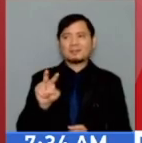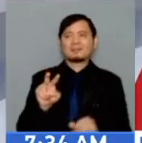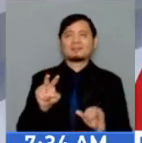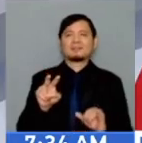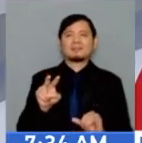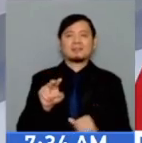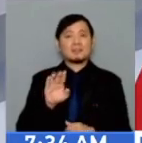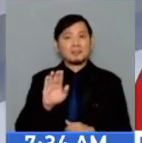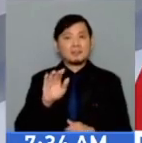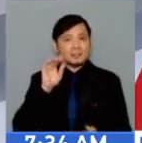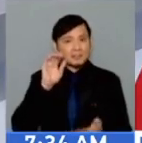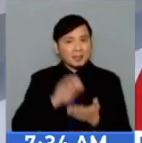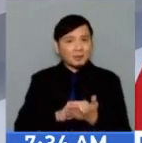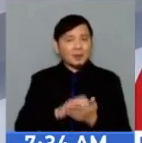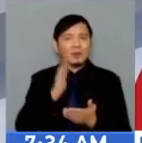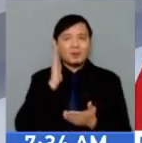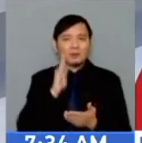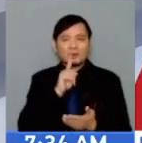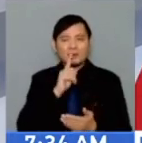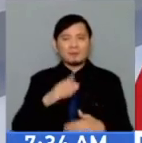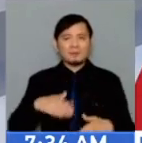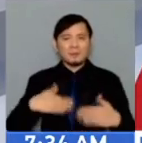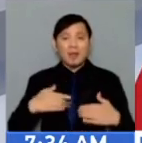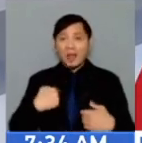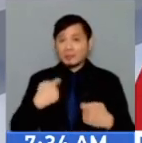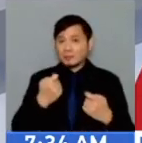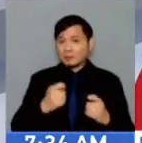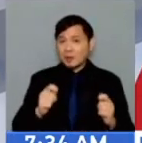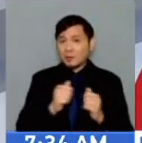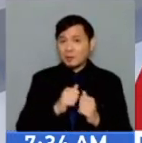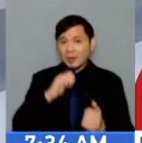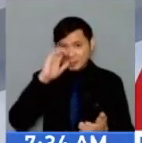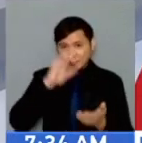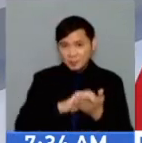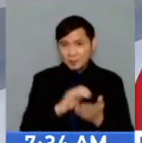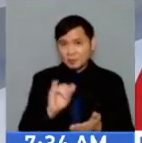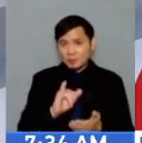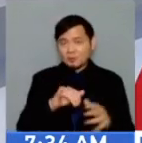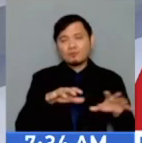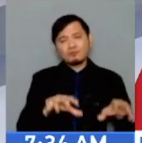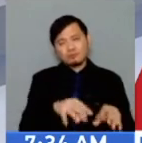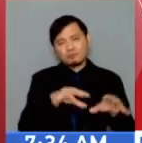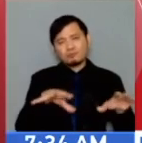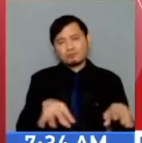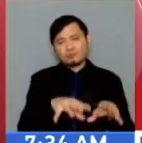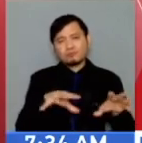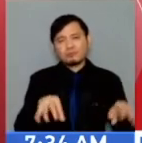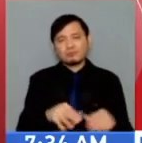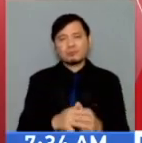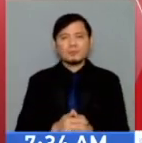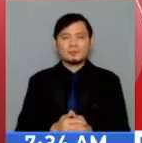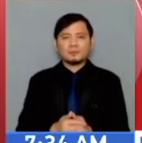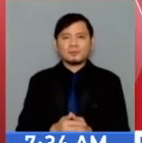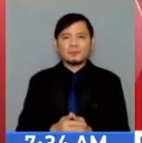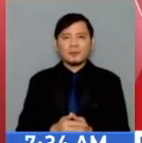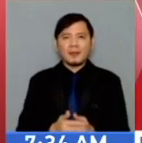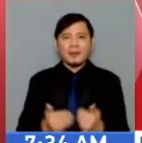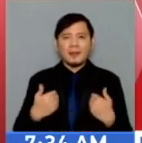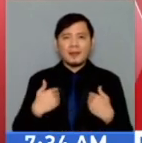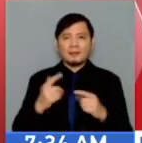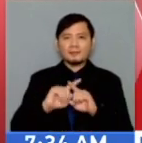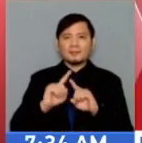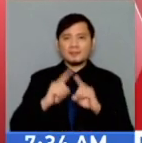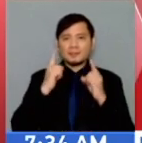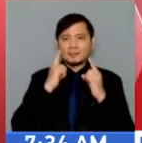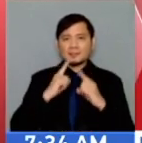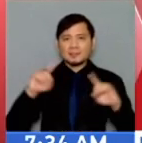also tried on my late husband, Pete, no? Opo. Pero alam mo, sa dami ng successes ni Ninang Susan,